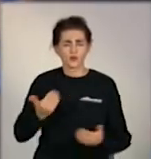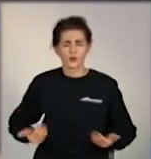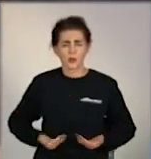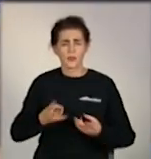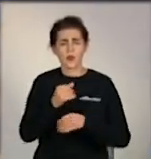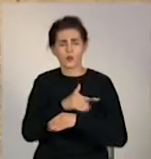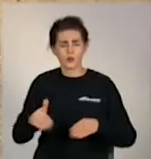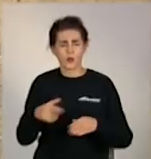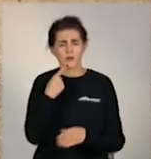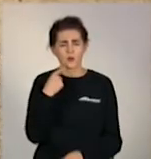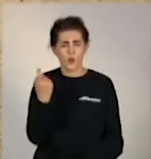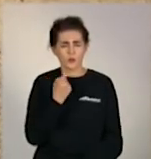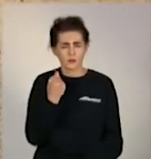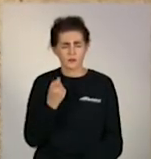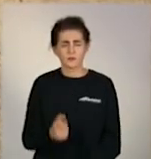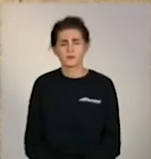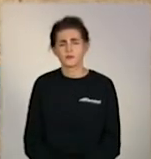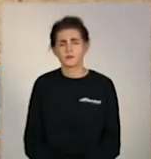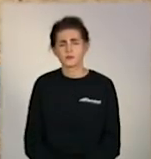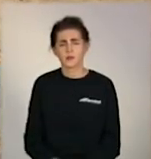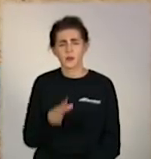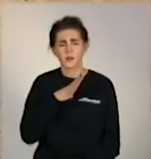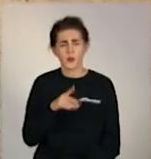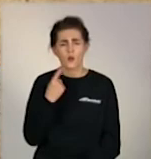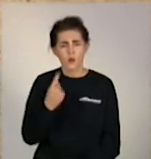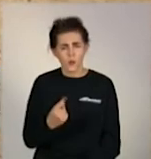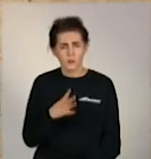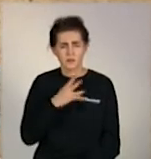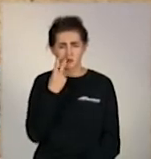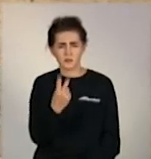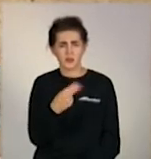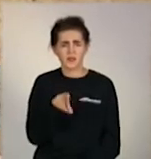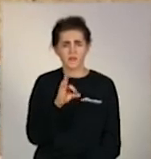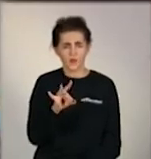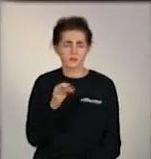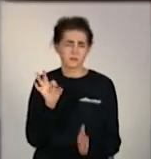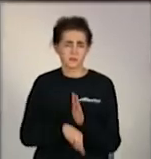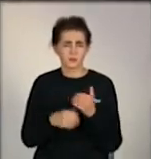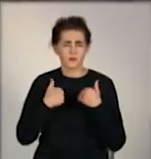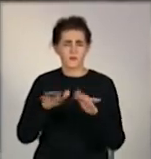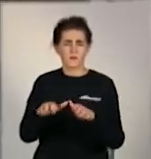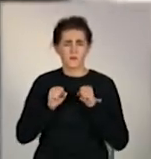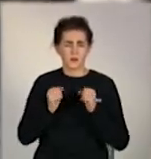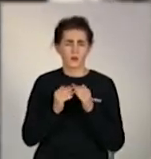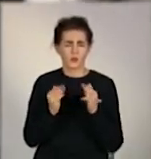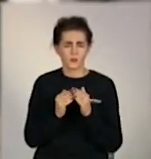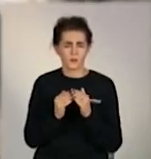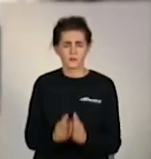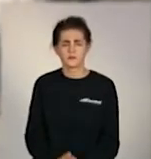новий господар. Вирішили завести котика, був один во дворі, вирішили підібратися.